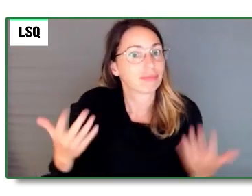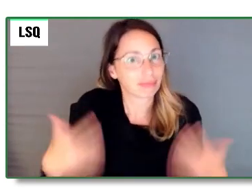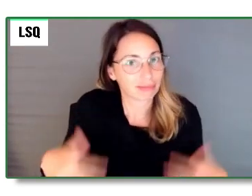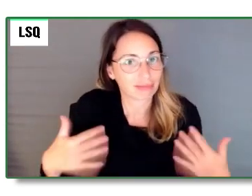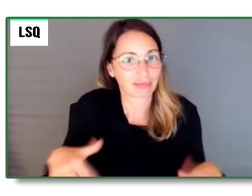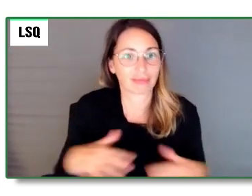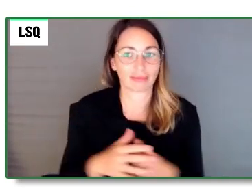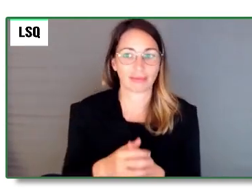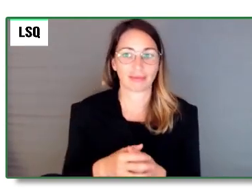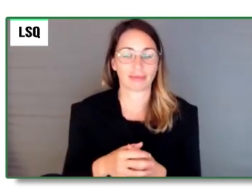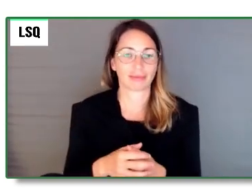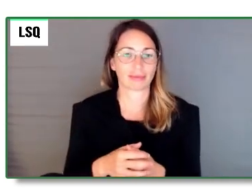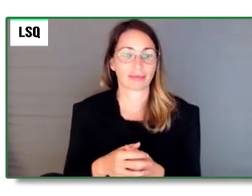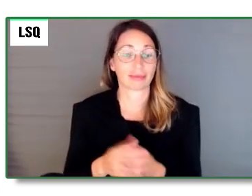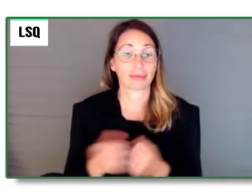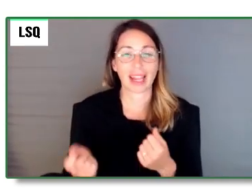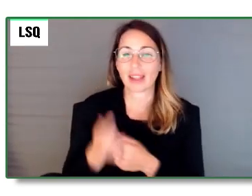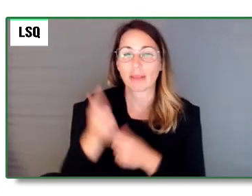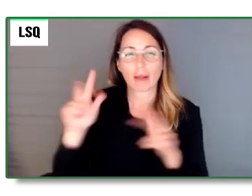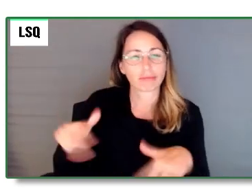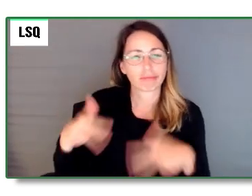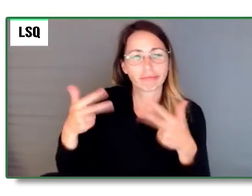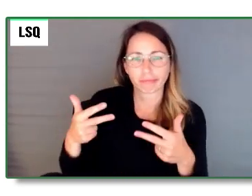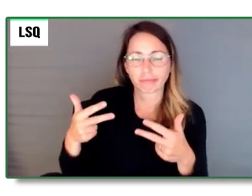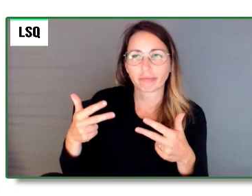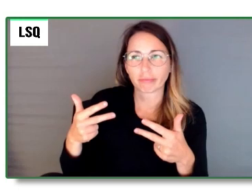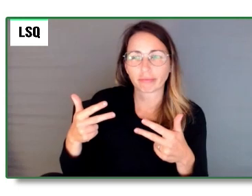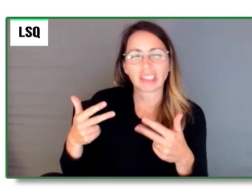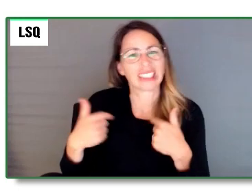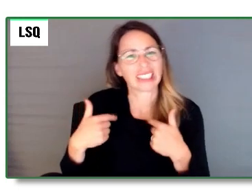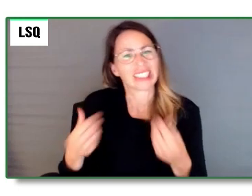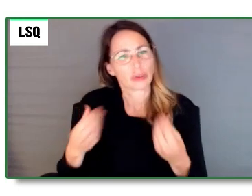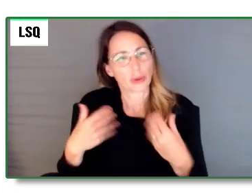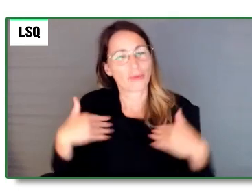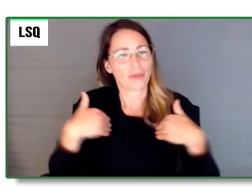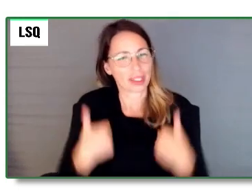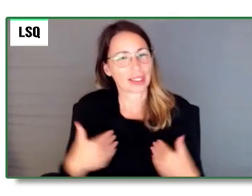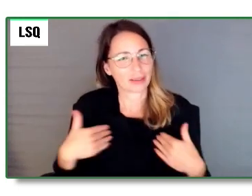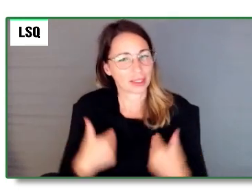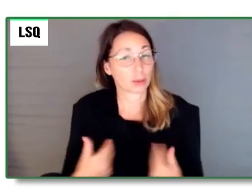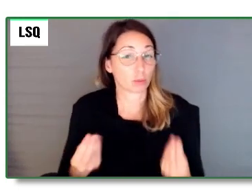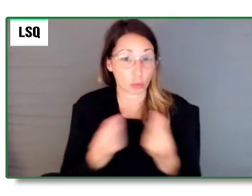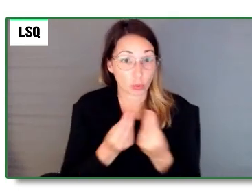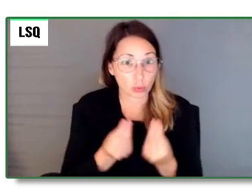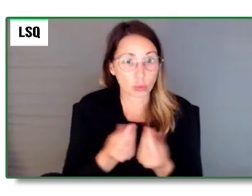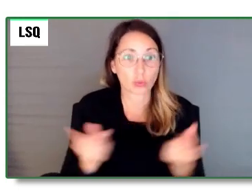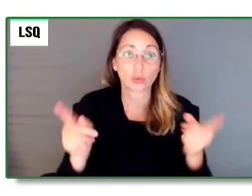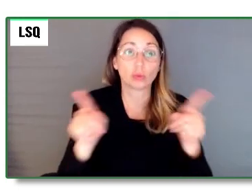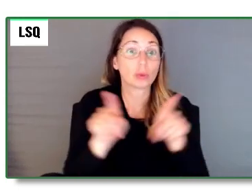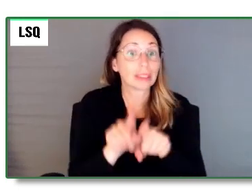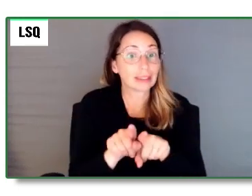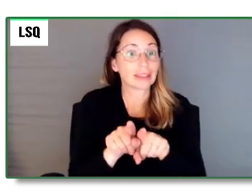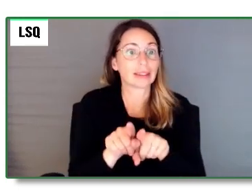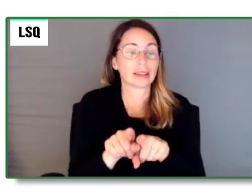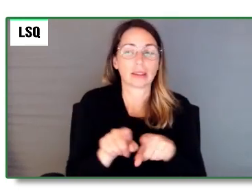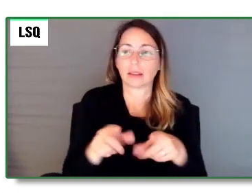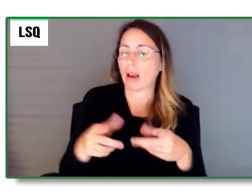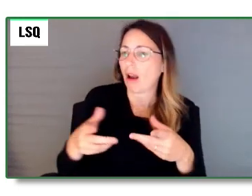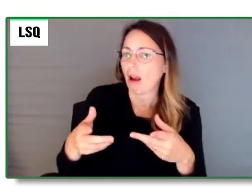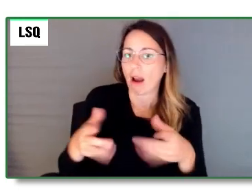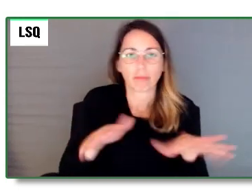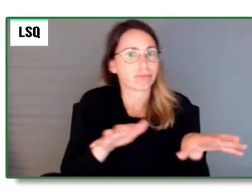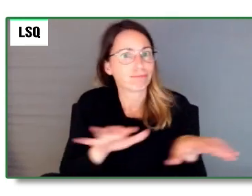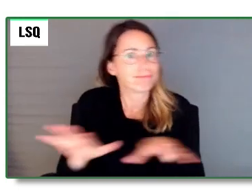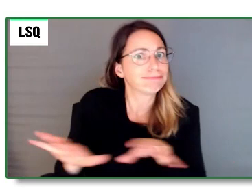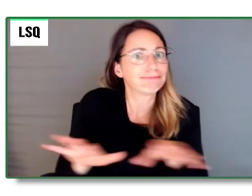parle de ces événements virtuels, on dit que c'est très fatigant et le fait qu'on ne puisse pas travailler activement avec